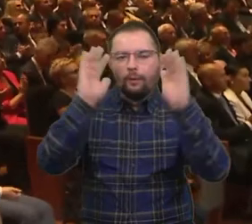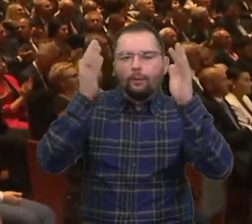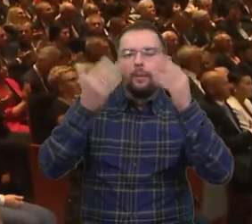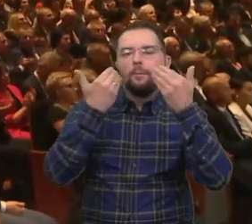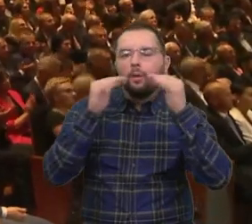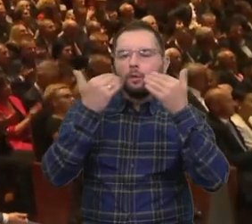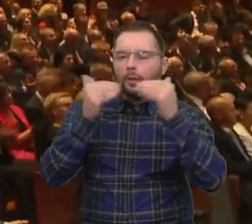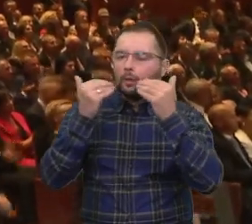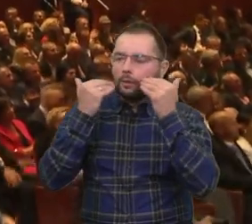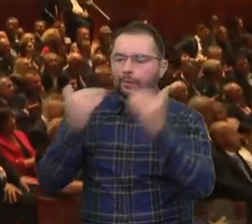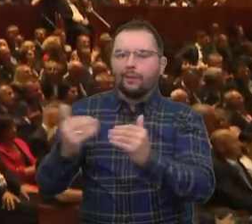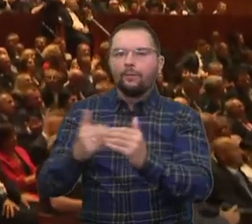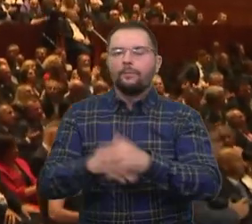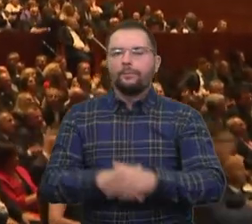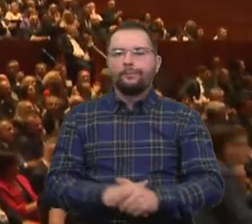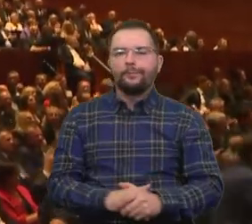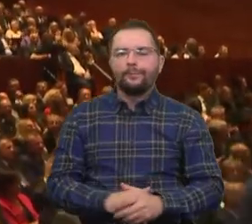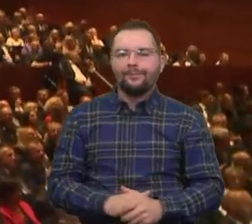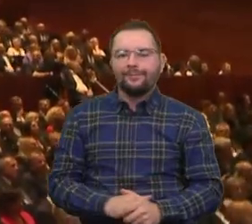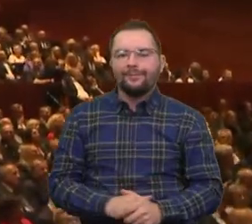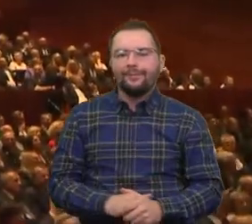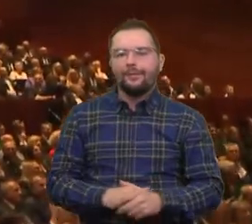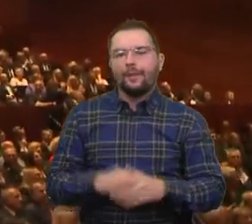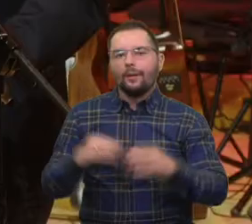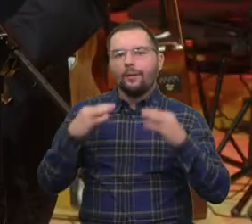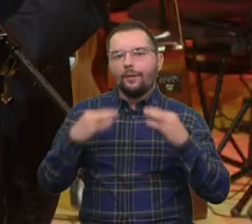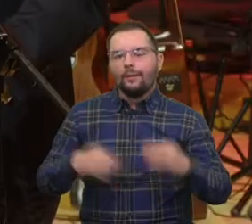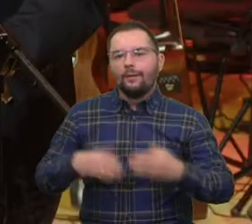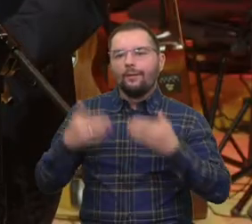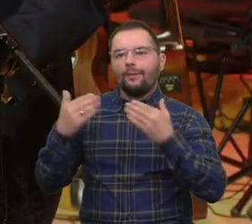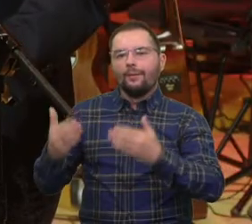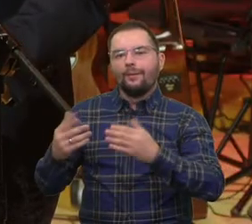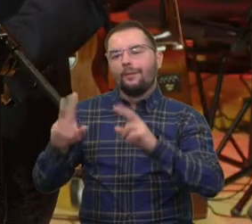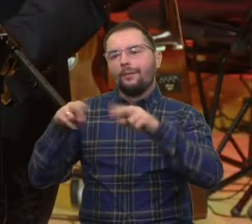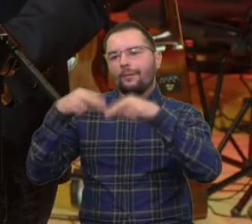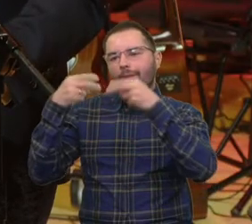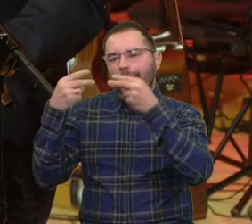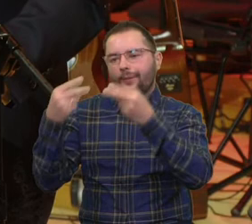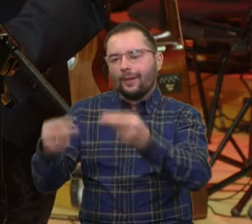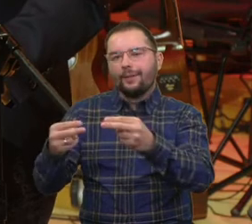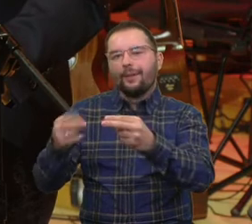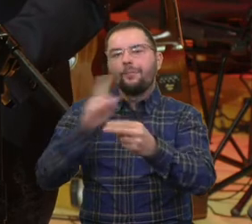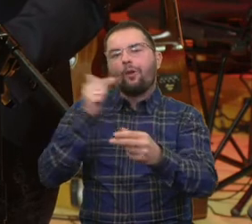Bardzo dziękujemy. Panowie, po godzinie pełnienia tych zaszczytnych obowiązków